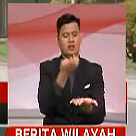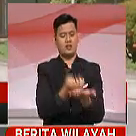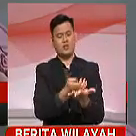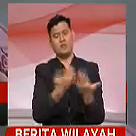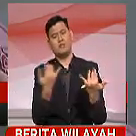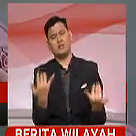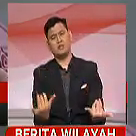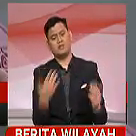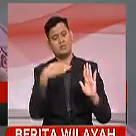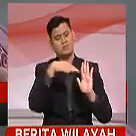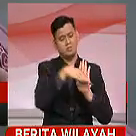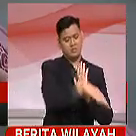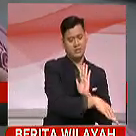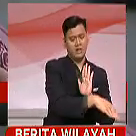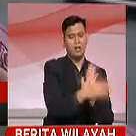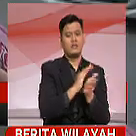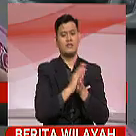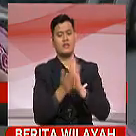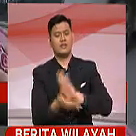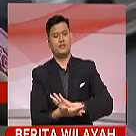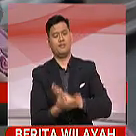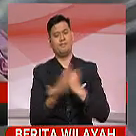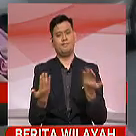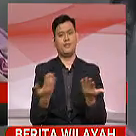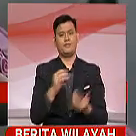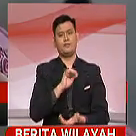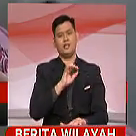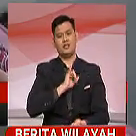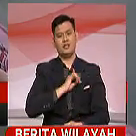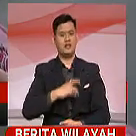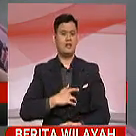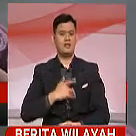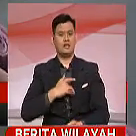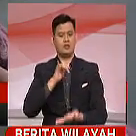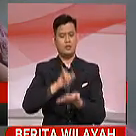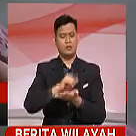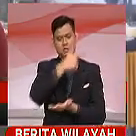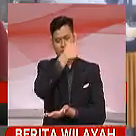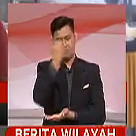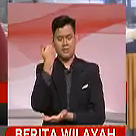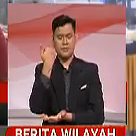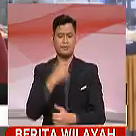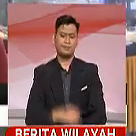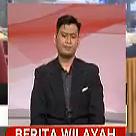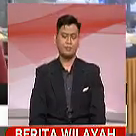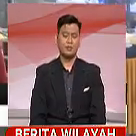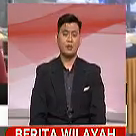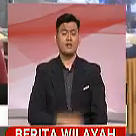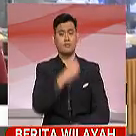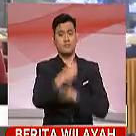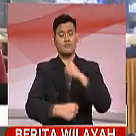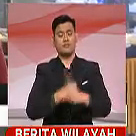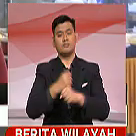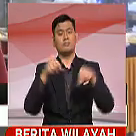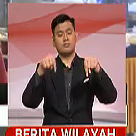begini, ada orang jalan-jalan. Jadi itulah mungkin salah satu sebab dia kenapa mereka tidak hias lah. Karena tahun ini